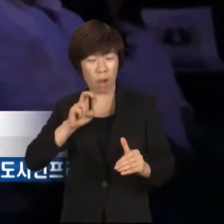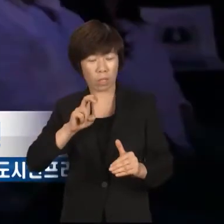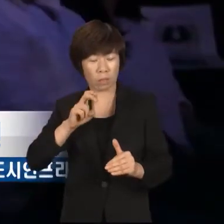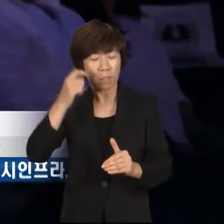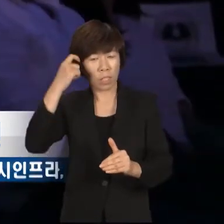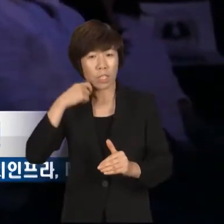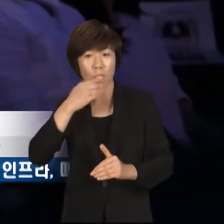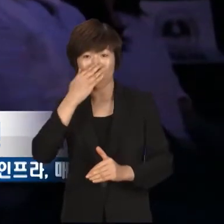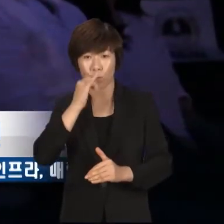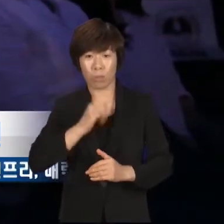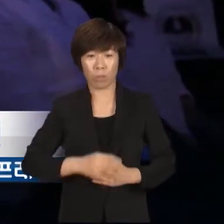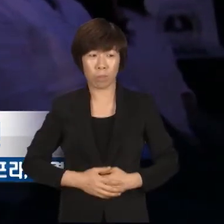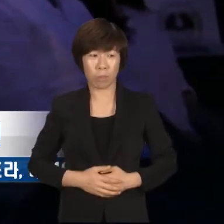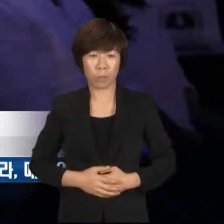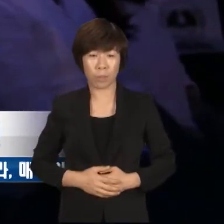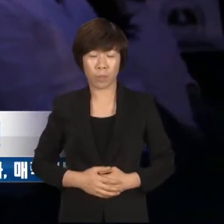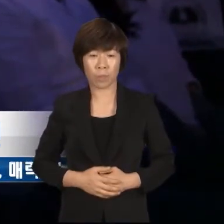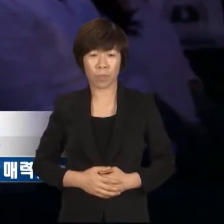있었는데요.